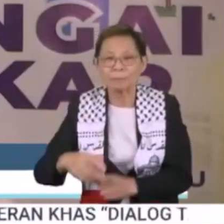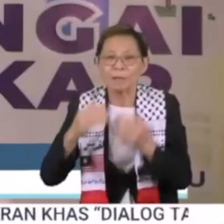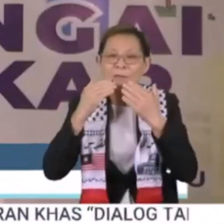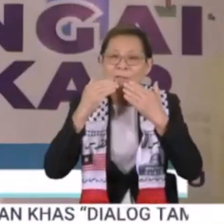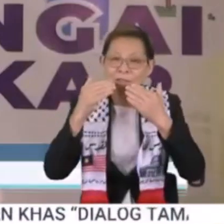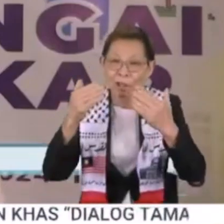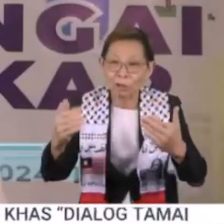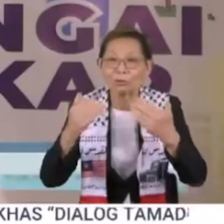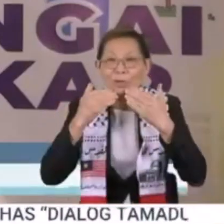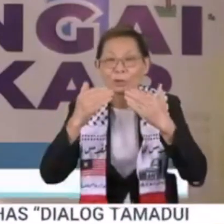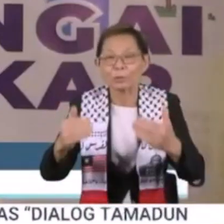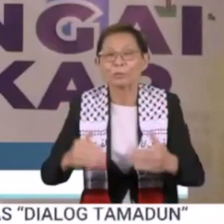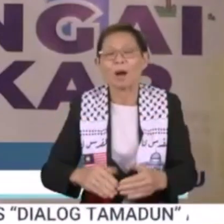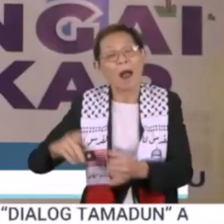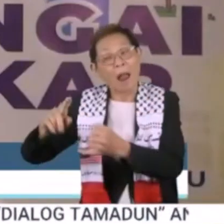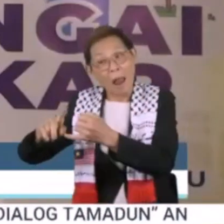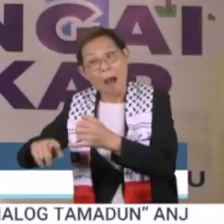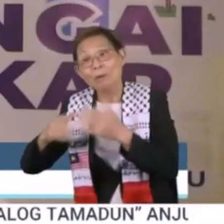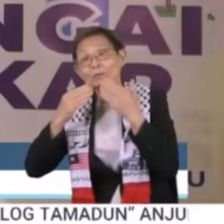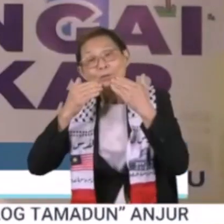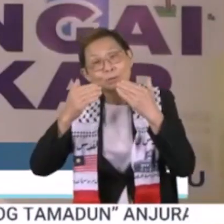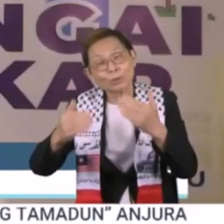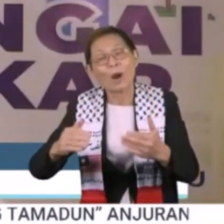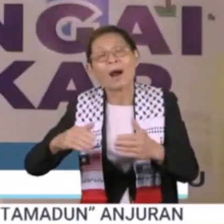Syukur pada akhirnya dengan